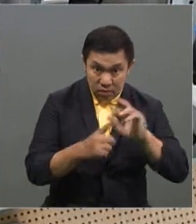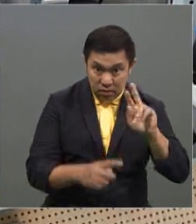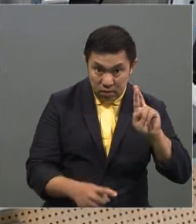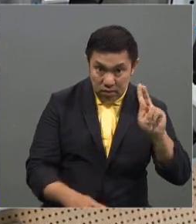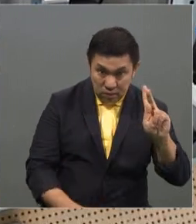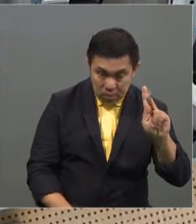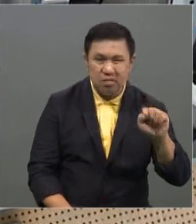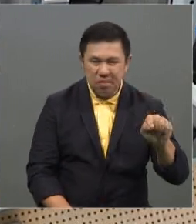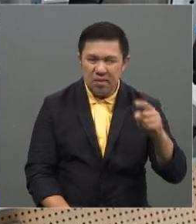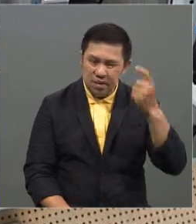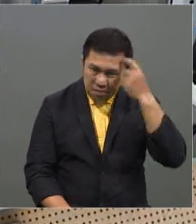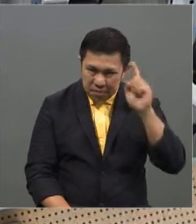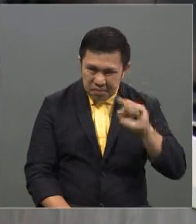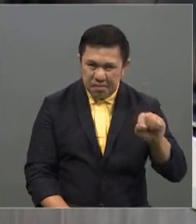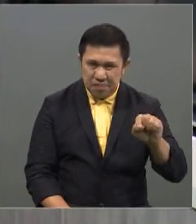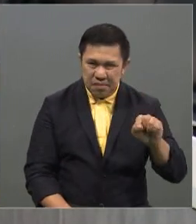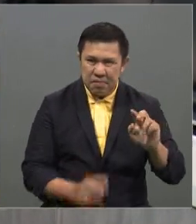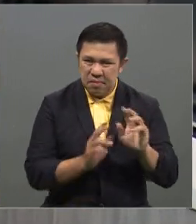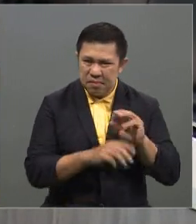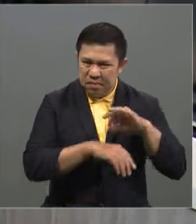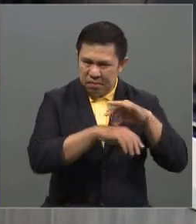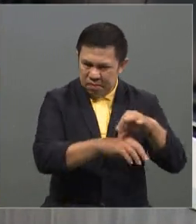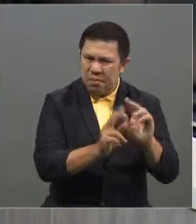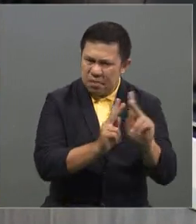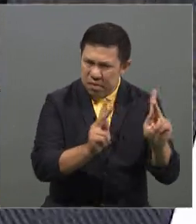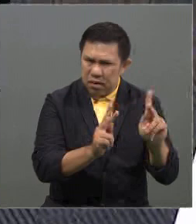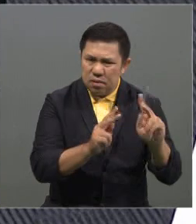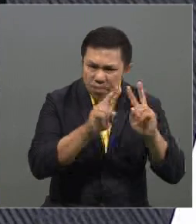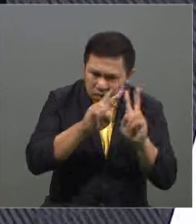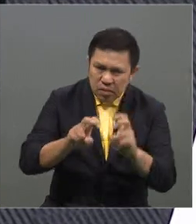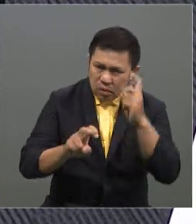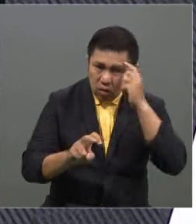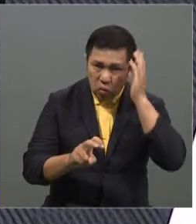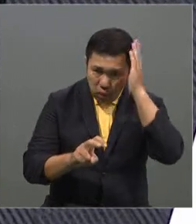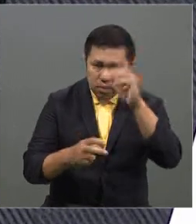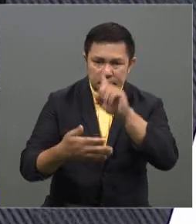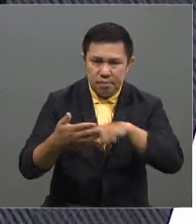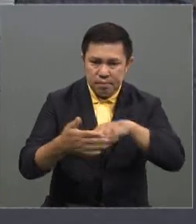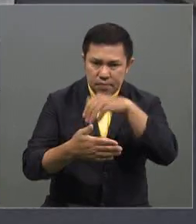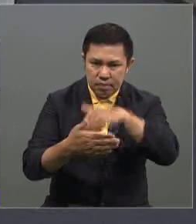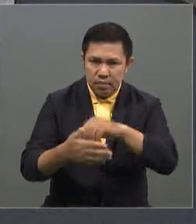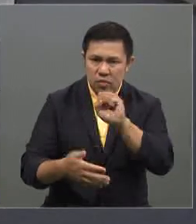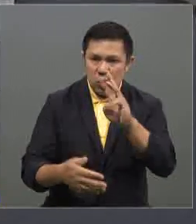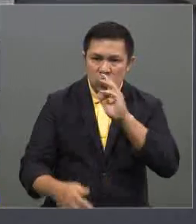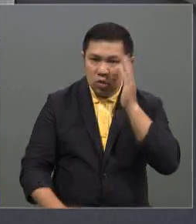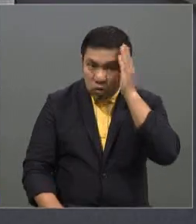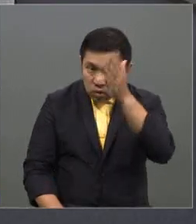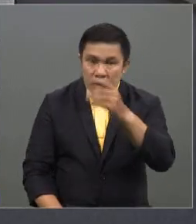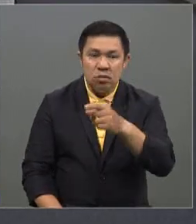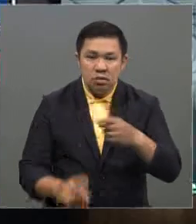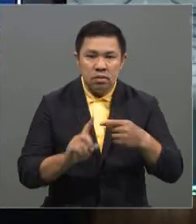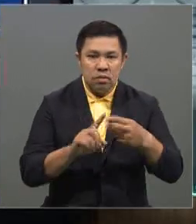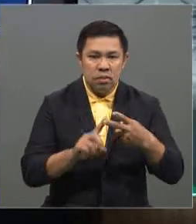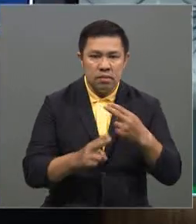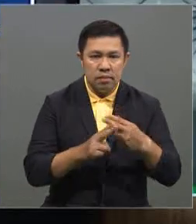มองว่าต้องมีการตั้งคณะกรรมาธิการขึ้นมาศึกษานะเพื่อเสริมมาตรการในการเลือกสวต่อไปในอนาคตขณะที่